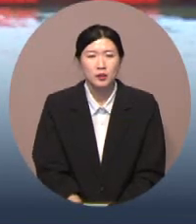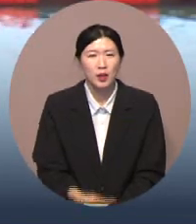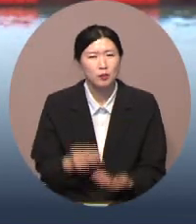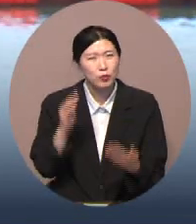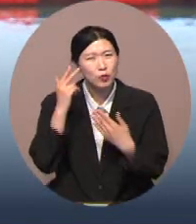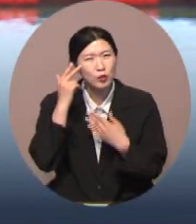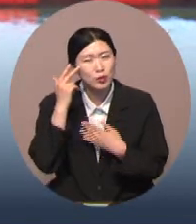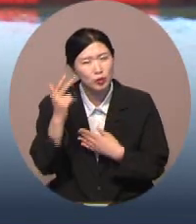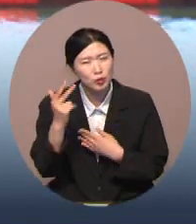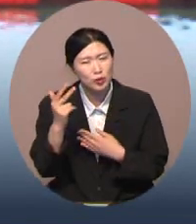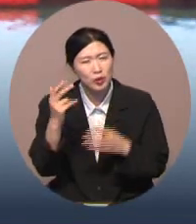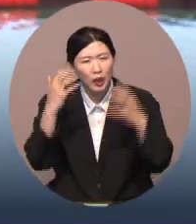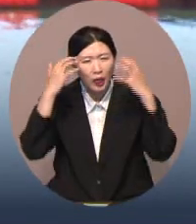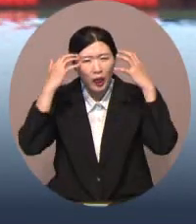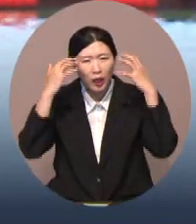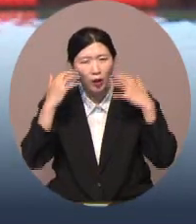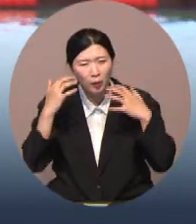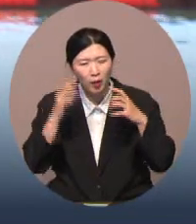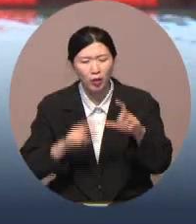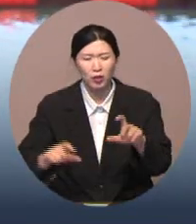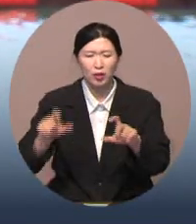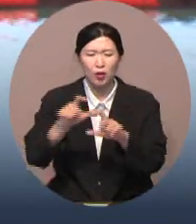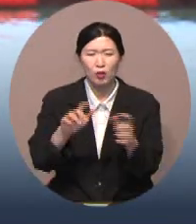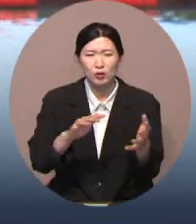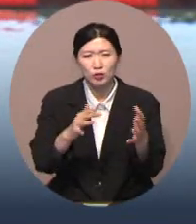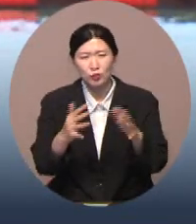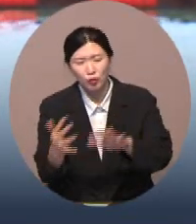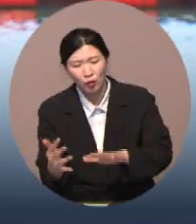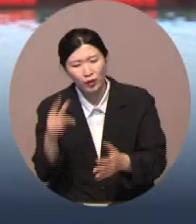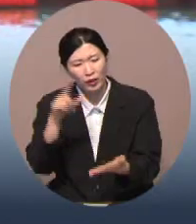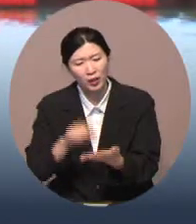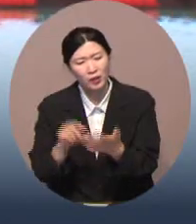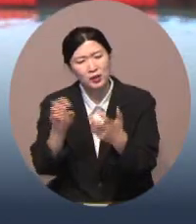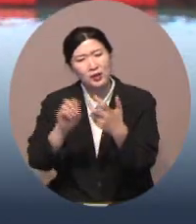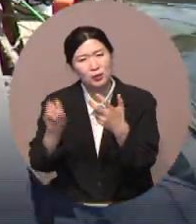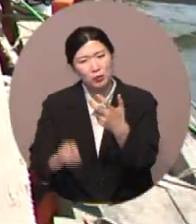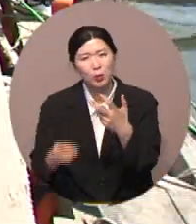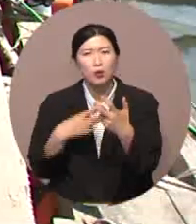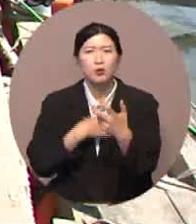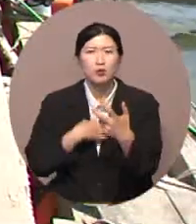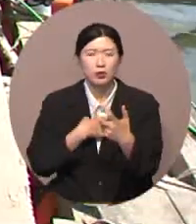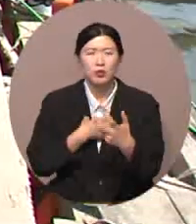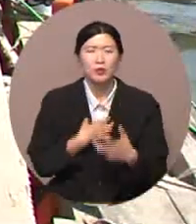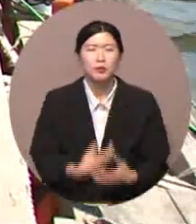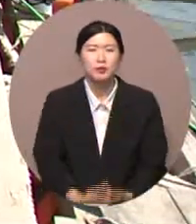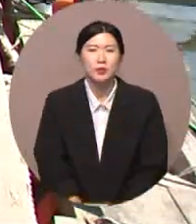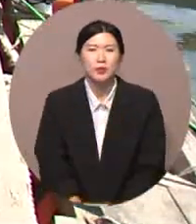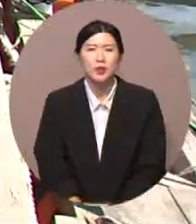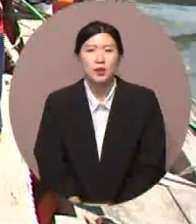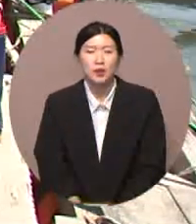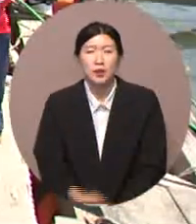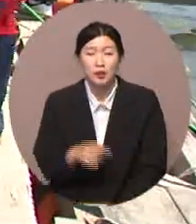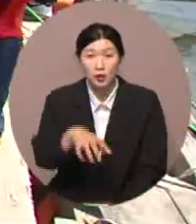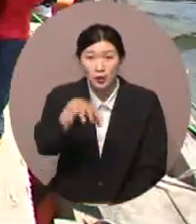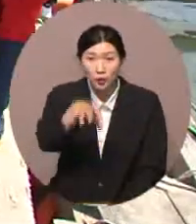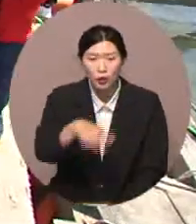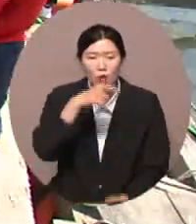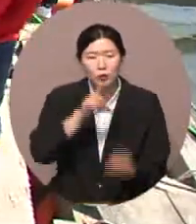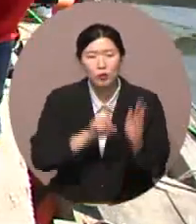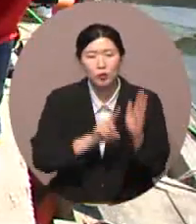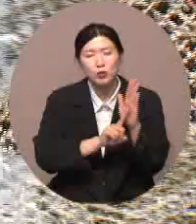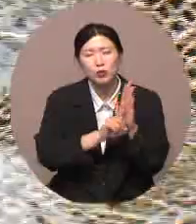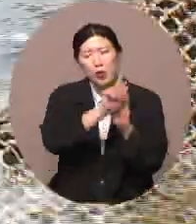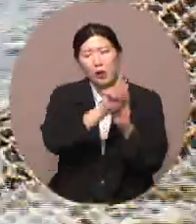향후에 일주일 사이에 한 70% 이상 폐사할 거로 예상하고 있습니다 천수만에서 고수온으로